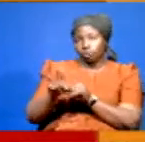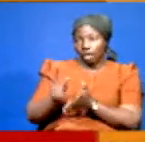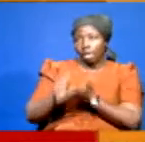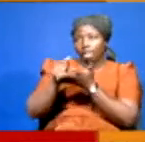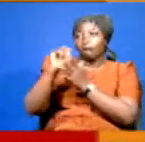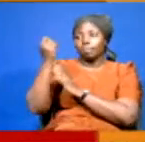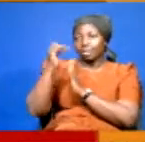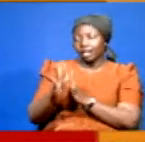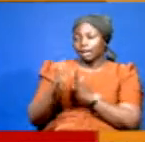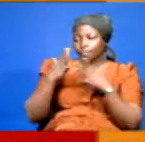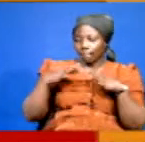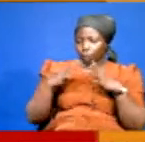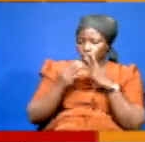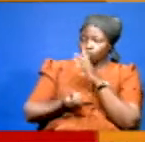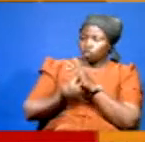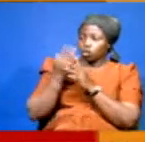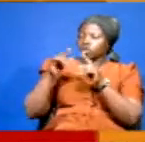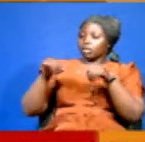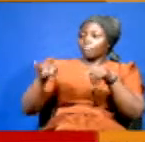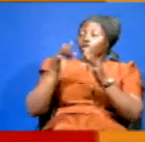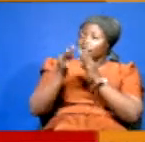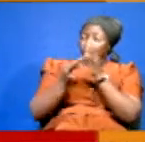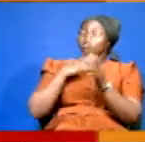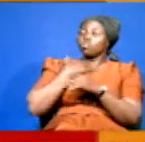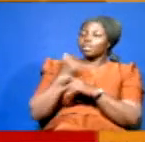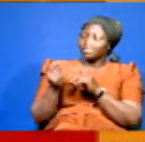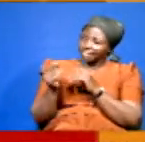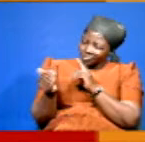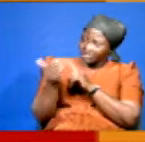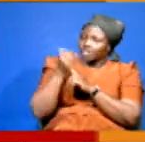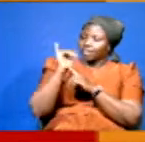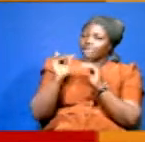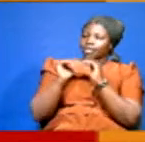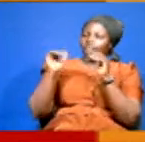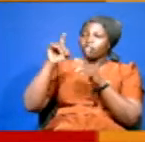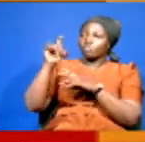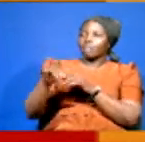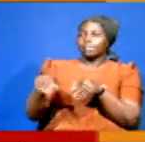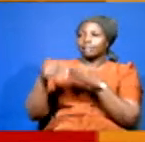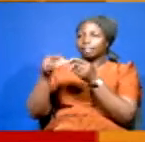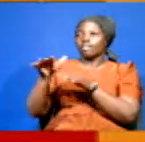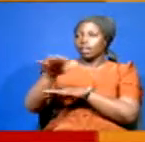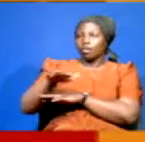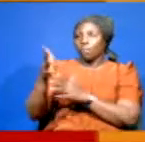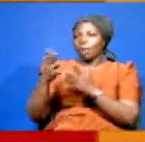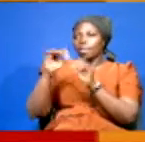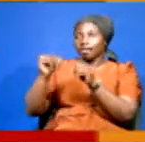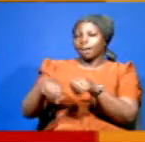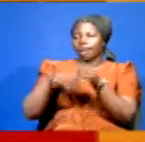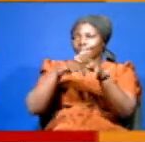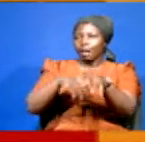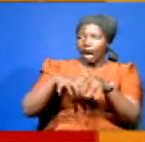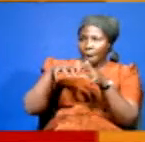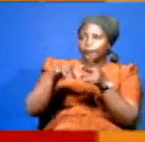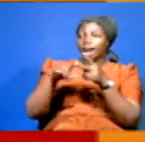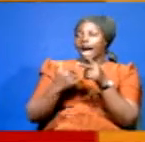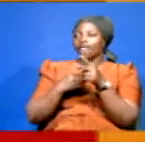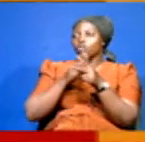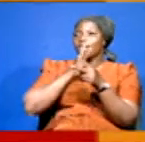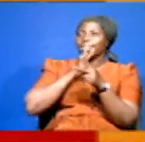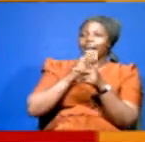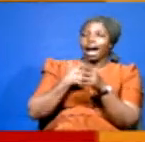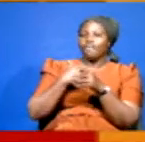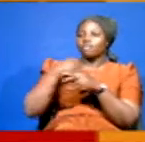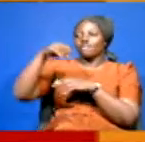na ukitaka wafike kiwango hicho lazima wape ile environment wanaweza kwamba wanaweza lima, wako na maji, wako na mbolea. So I think